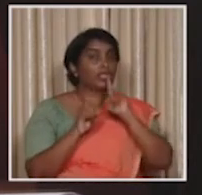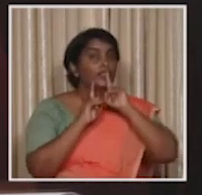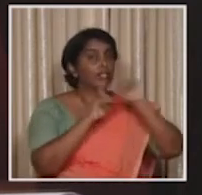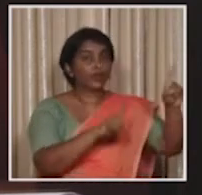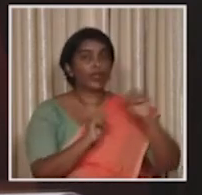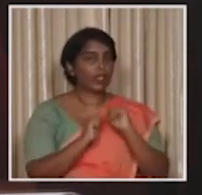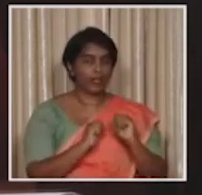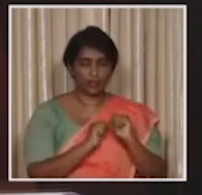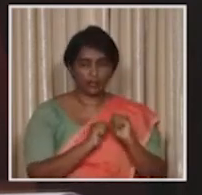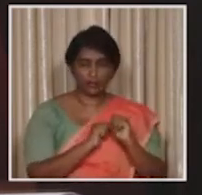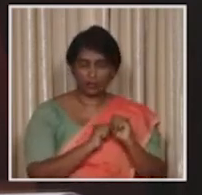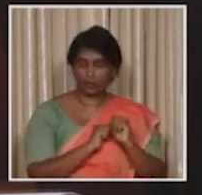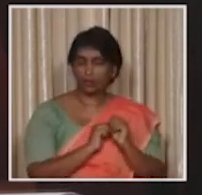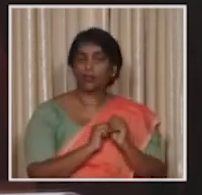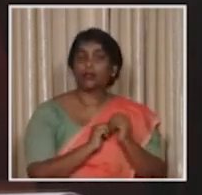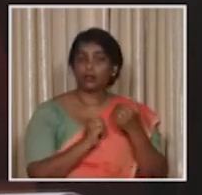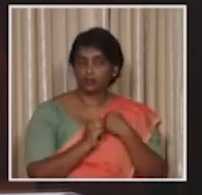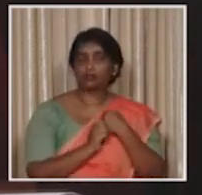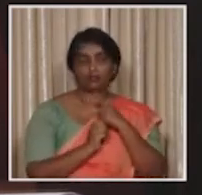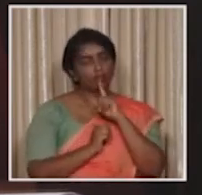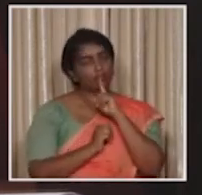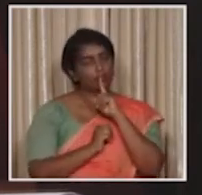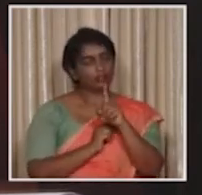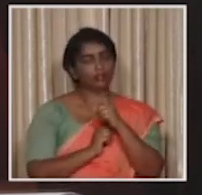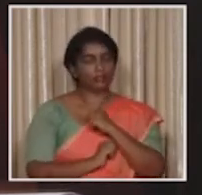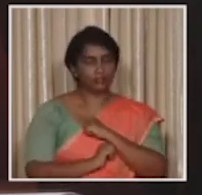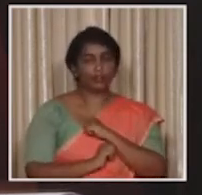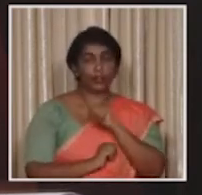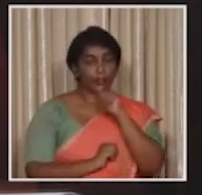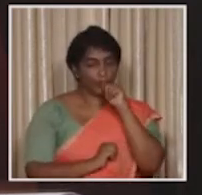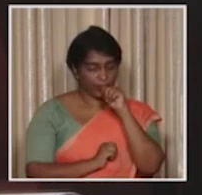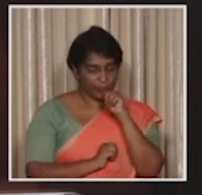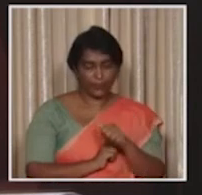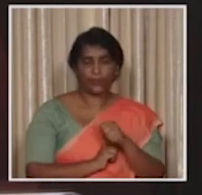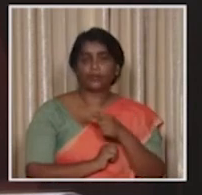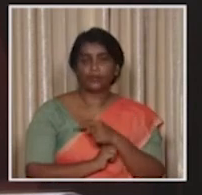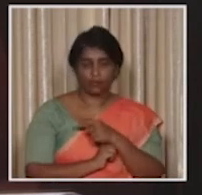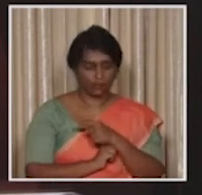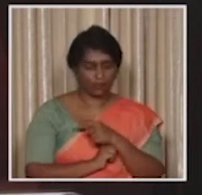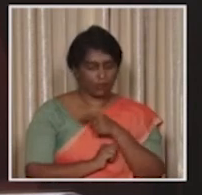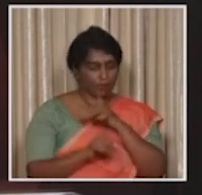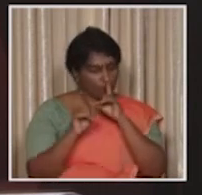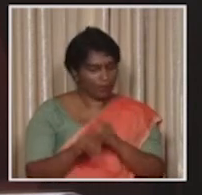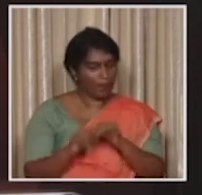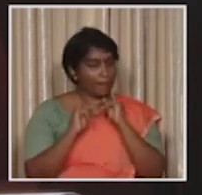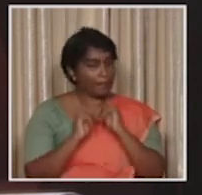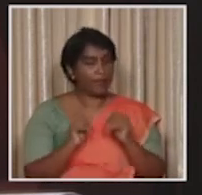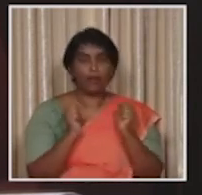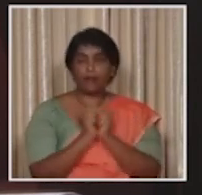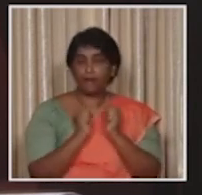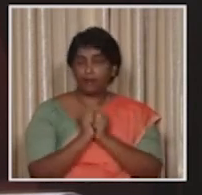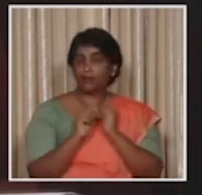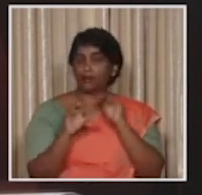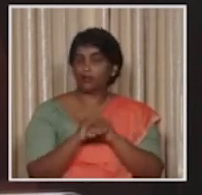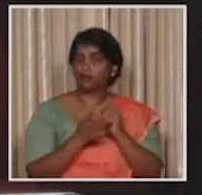කරන්න කියලා. මම එකක් කියන්න කැමතියි, පැහැදිලිවම මේ වගේ වැරදි කටයුතු වලට සම්බන්ධ